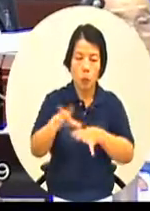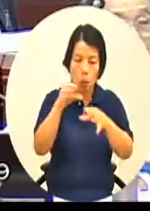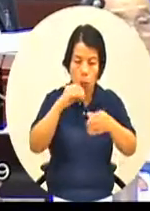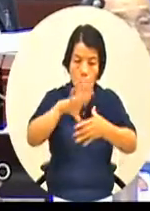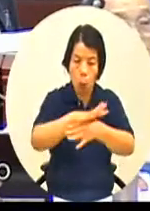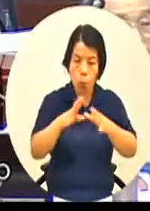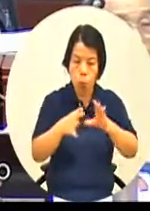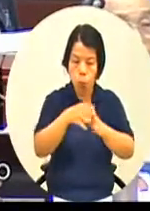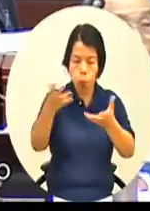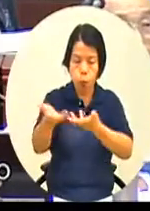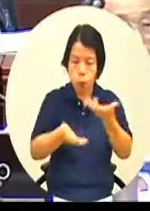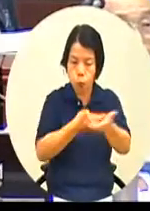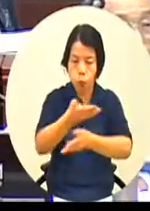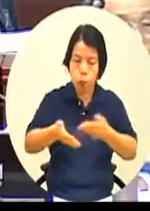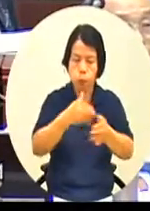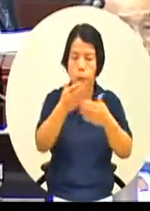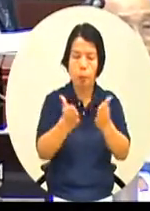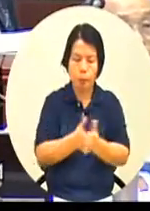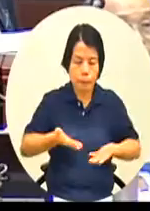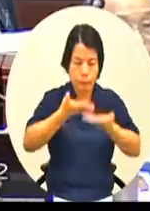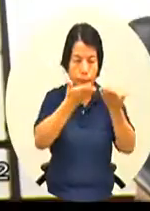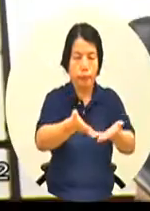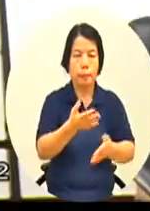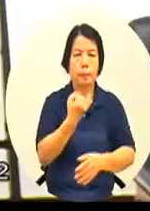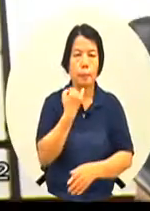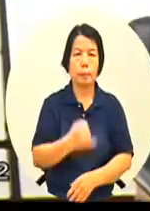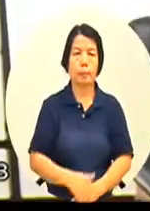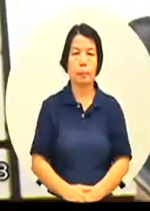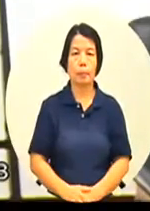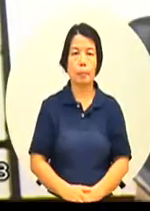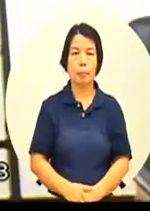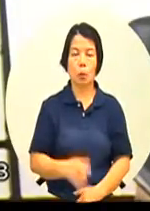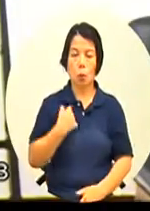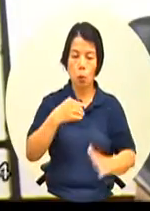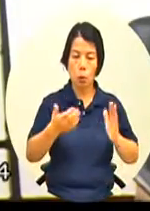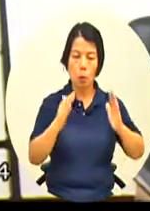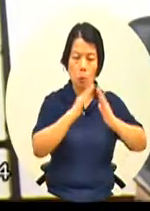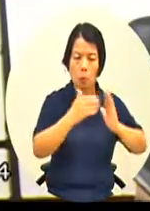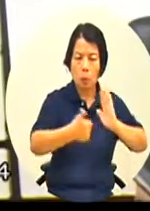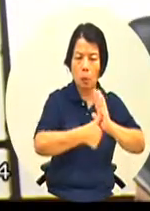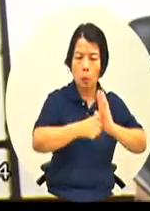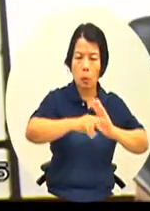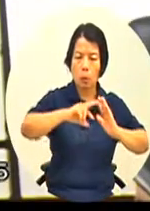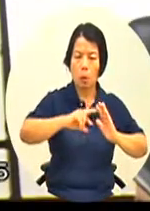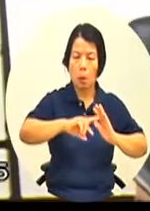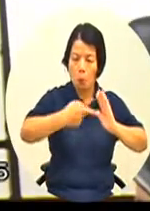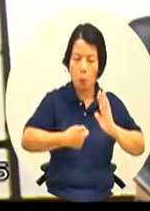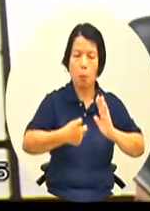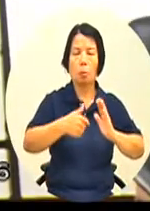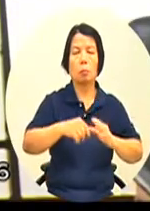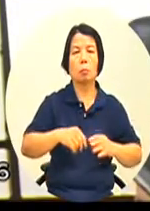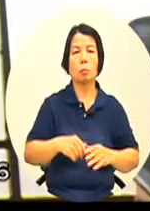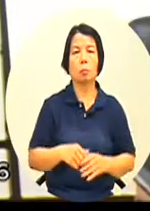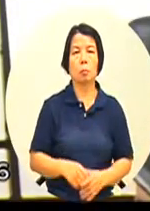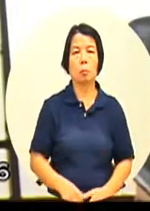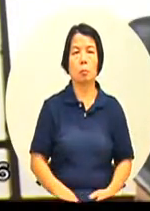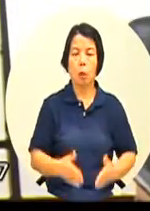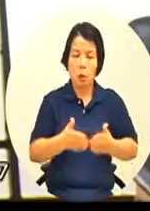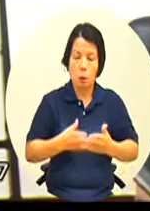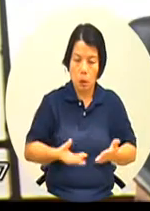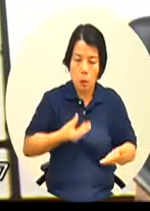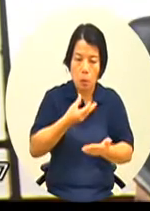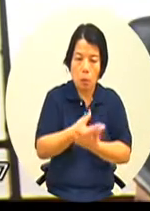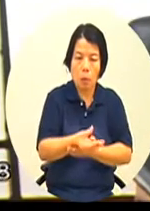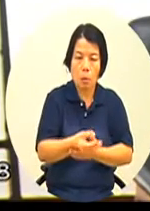下提供给议员参考。 你先请坐。 好， 我是办一个房子的过户啦，那个房子过户就要缴什么